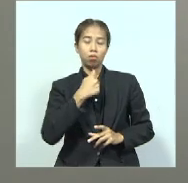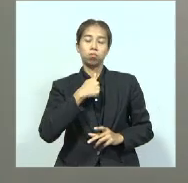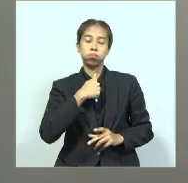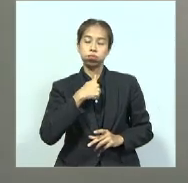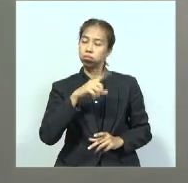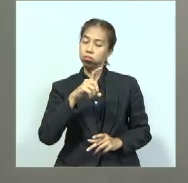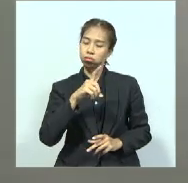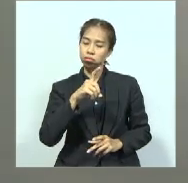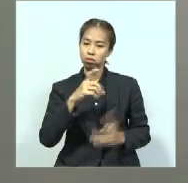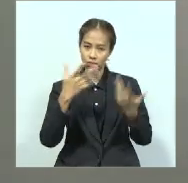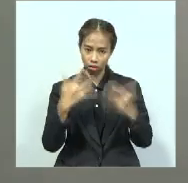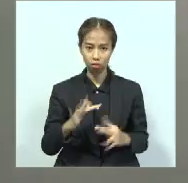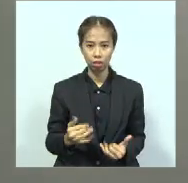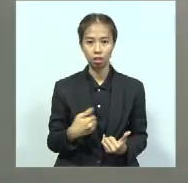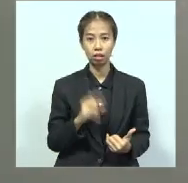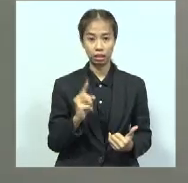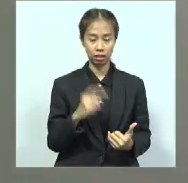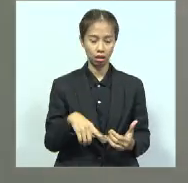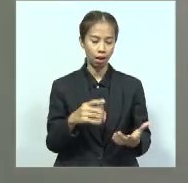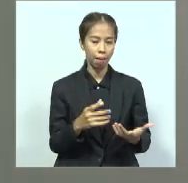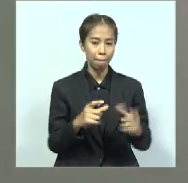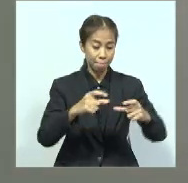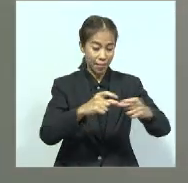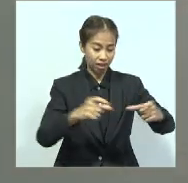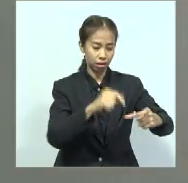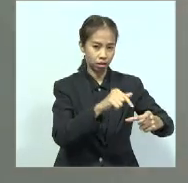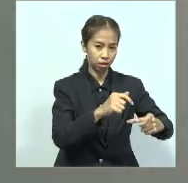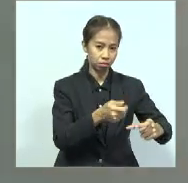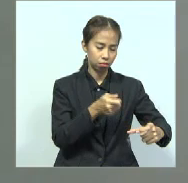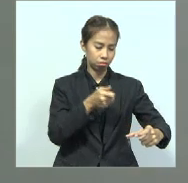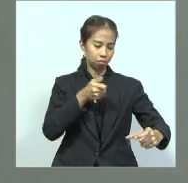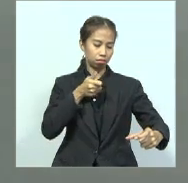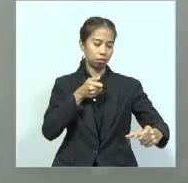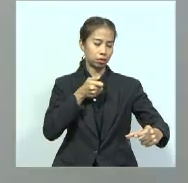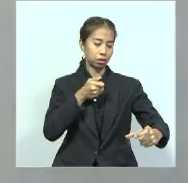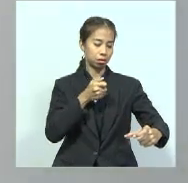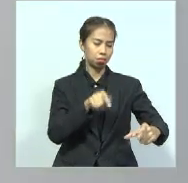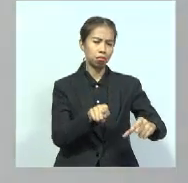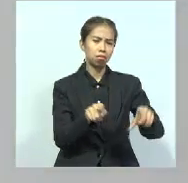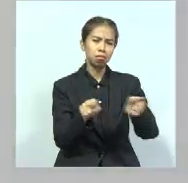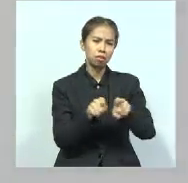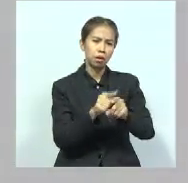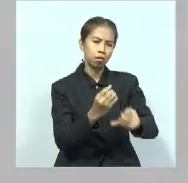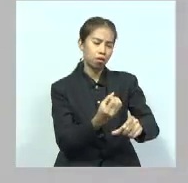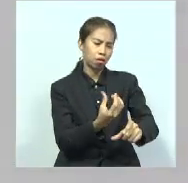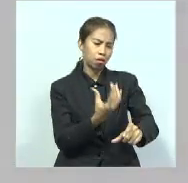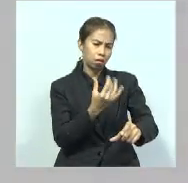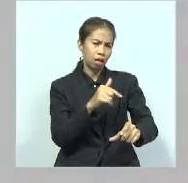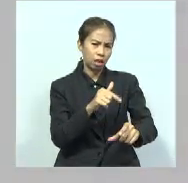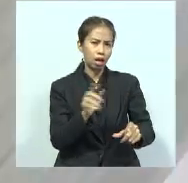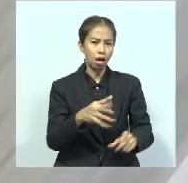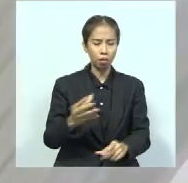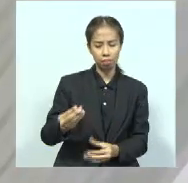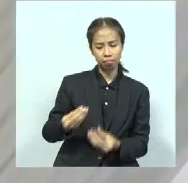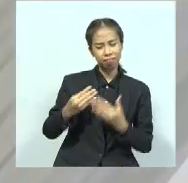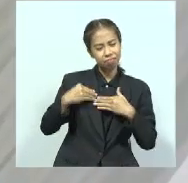องวัดดูเนี่ยนะครับขนาดห่างออกมาจากบัตรแล้ว1คืบเนี่ยมันยังมีกระแสที่วัดได้อยู่เลยแล้วนี่ให้เอาไปผสมน้ำเอาไปแนบตัวอย่